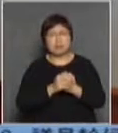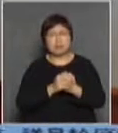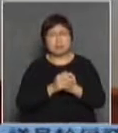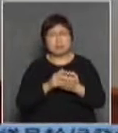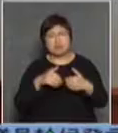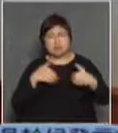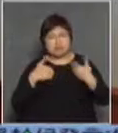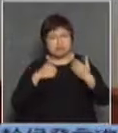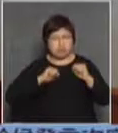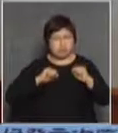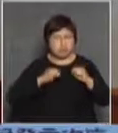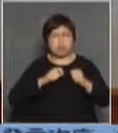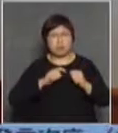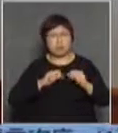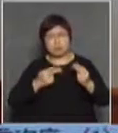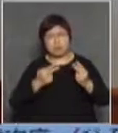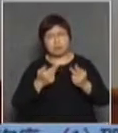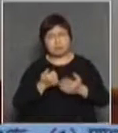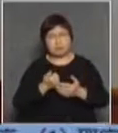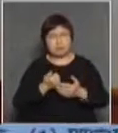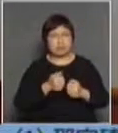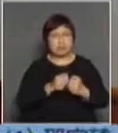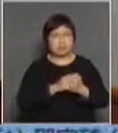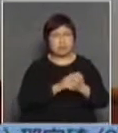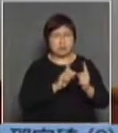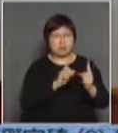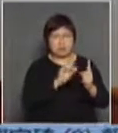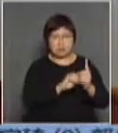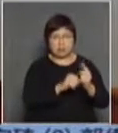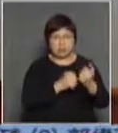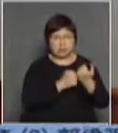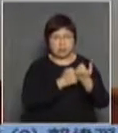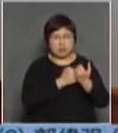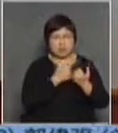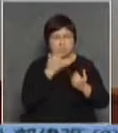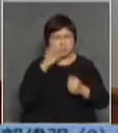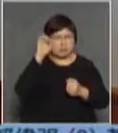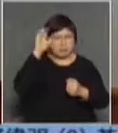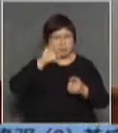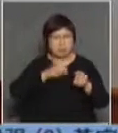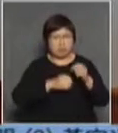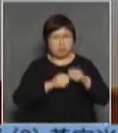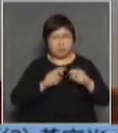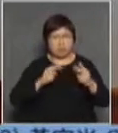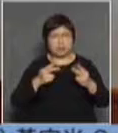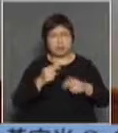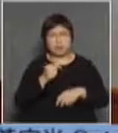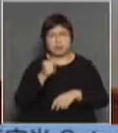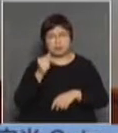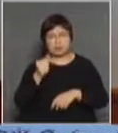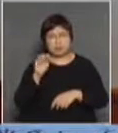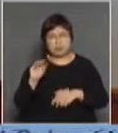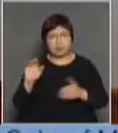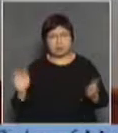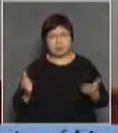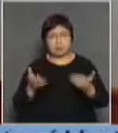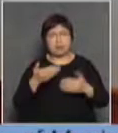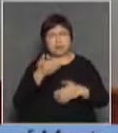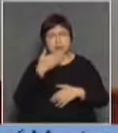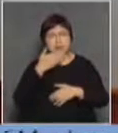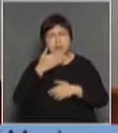施，100億支援創科發展和10億元推動青年教